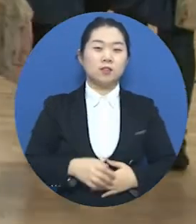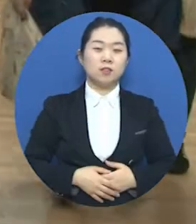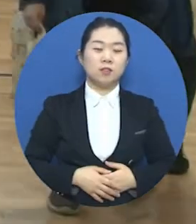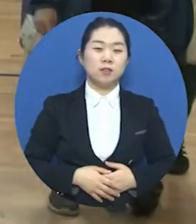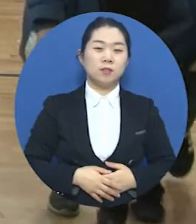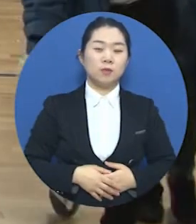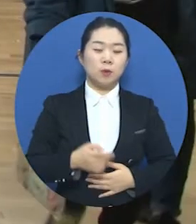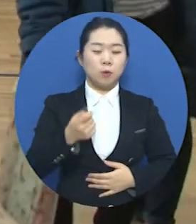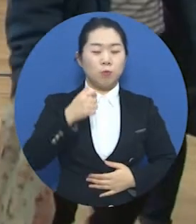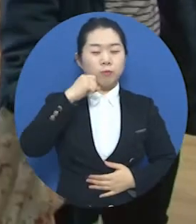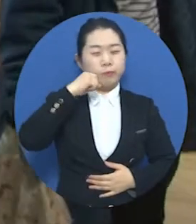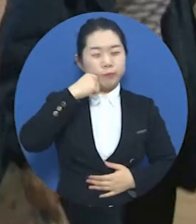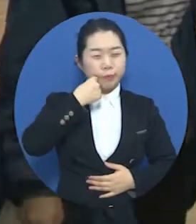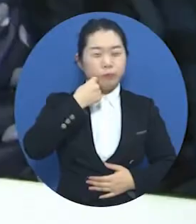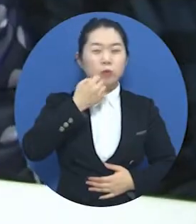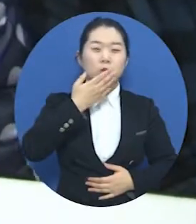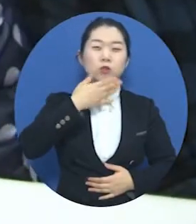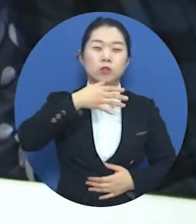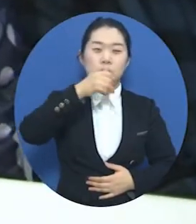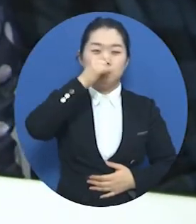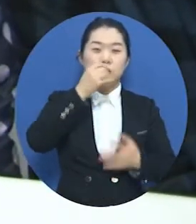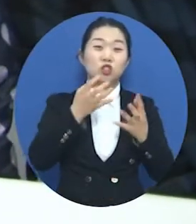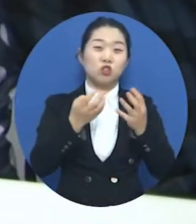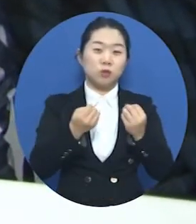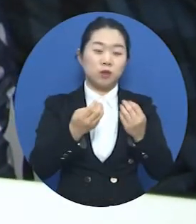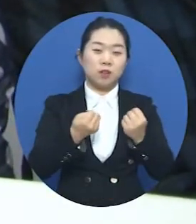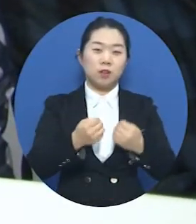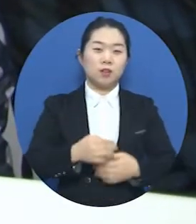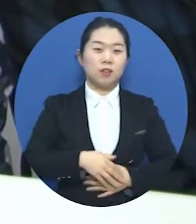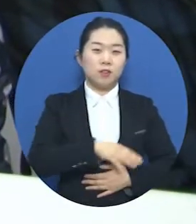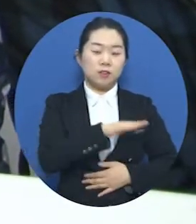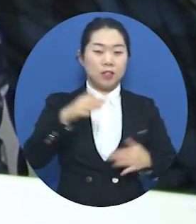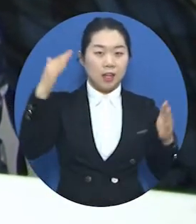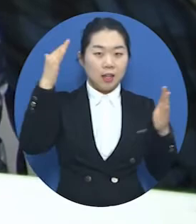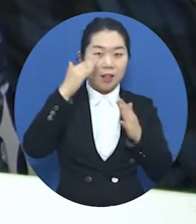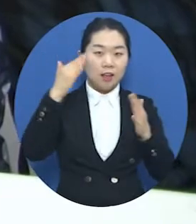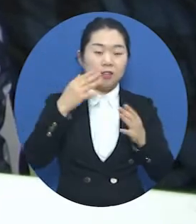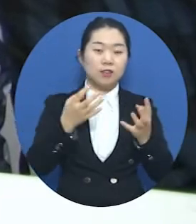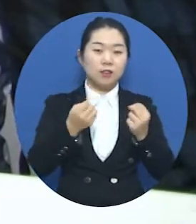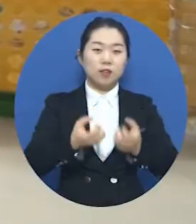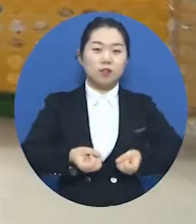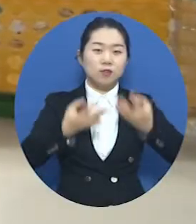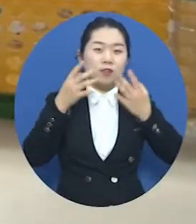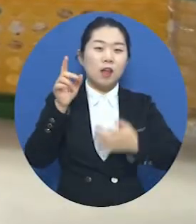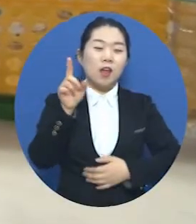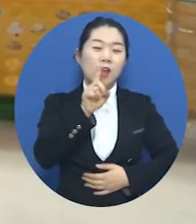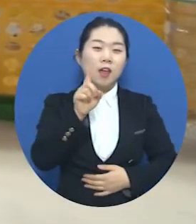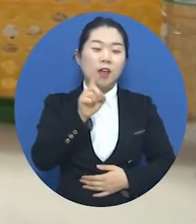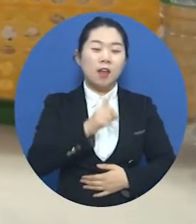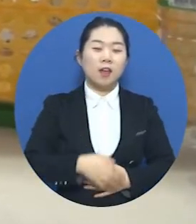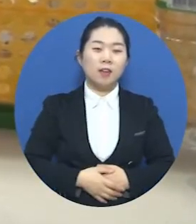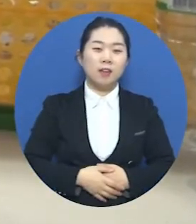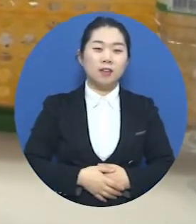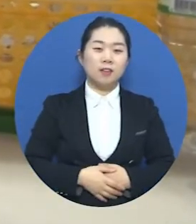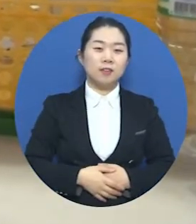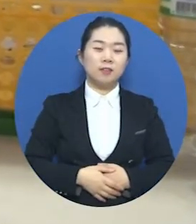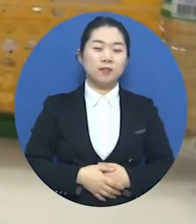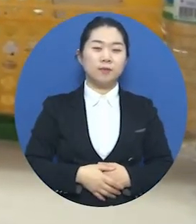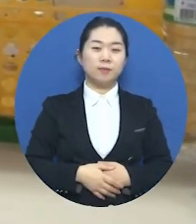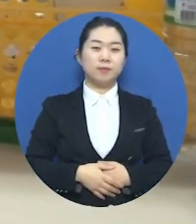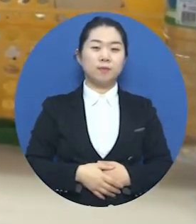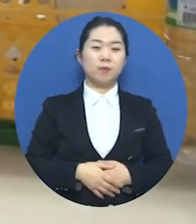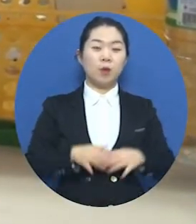수학전시마당으로 구성됩니다. 조금은 어렵게 생각할 수 있는 수학이라는 과목, 우리 학생들에게 수학축제는